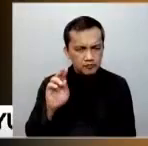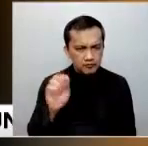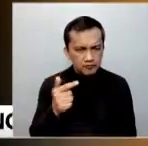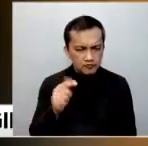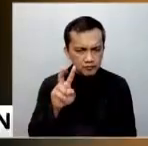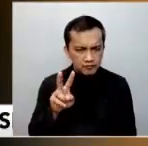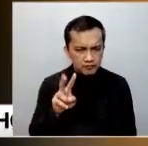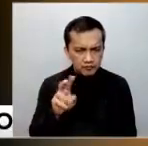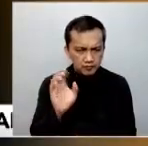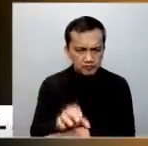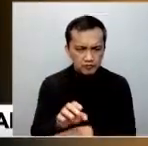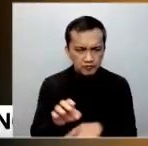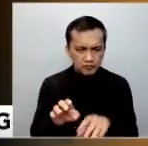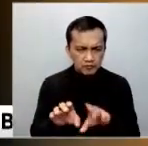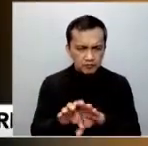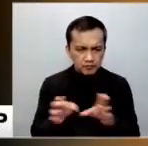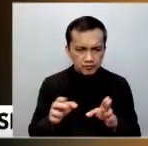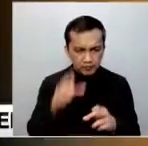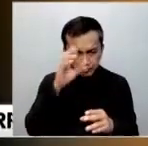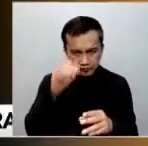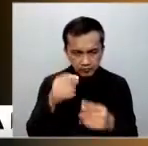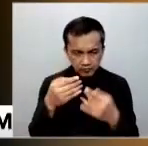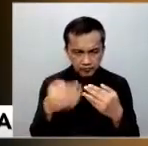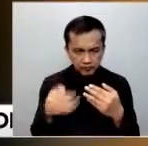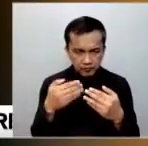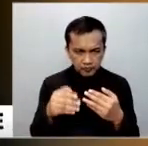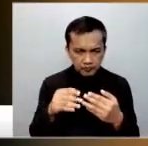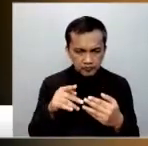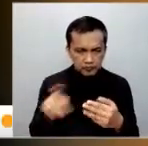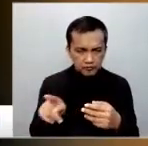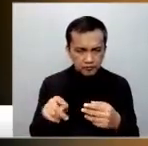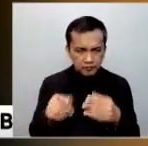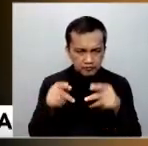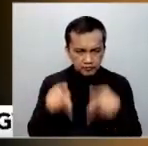Pilit pinabukas ng mga lalaki ang pintuan sa tao sa loob ng bahay.